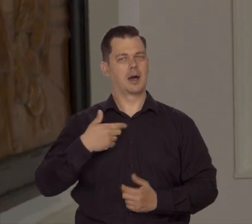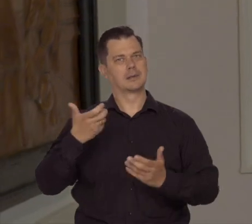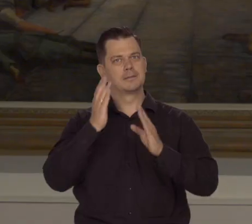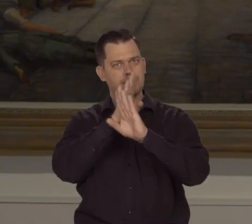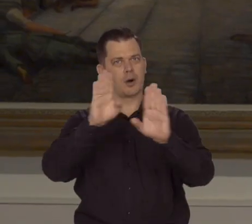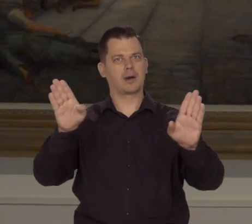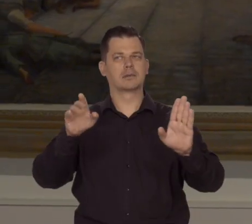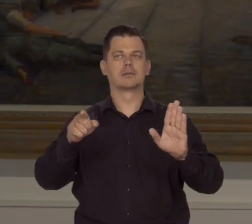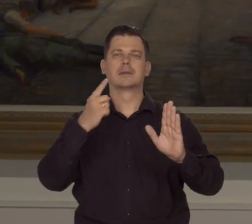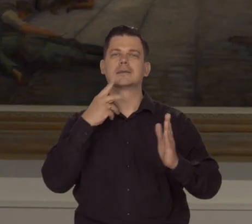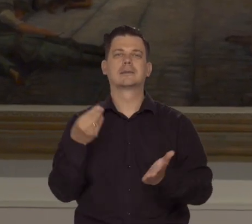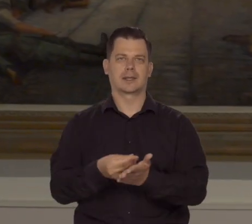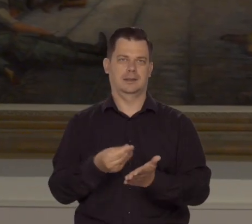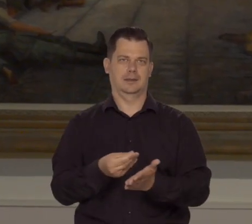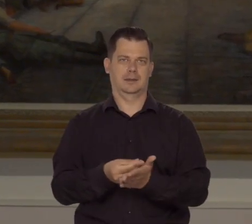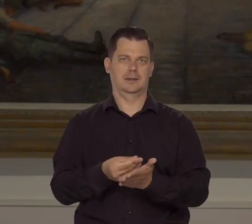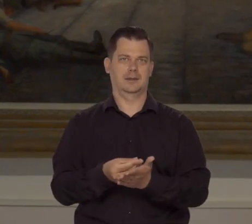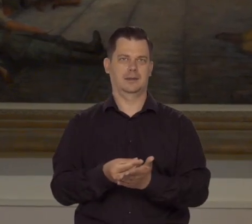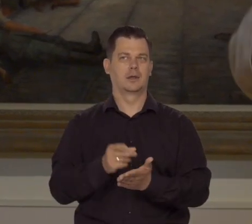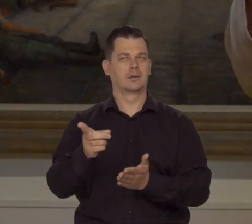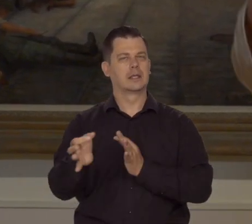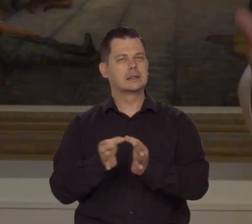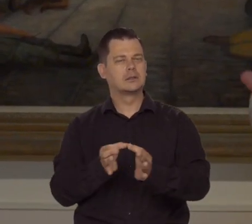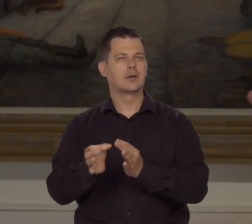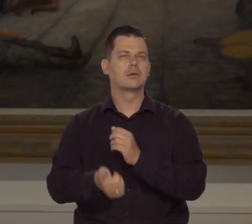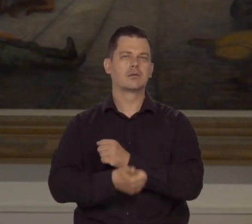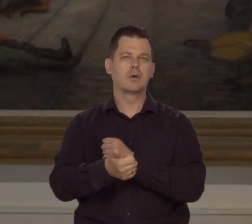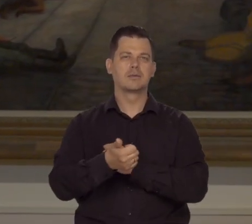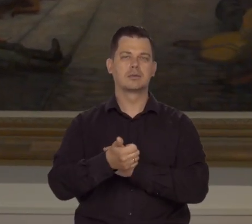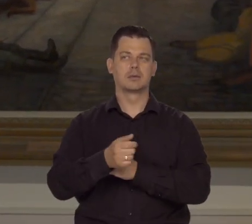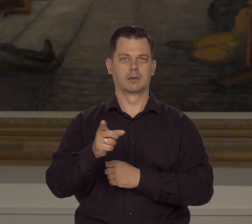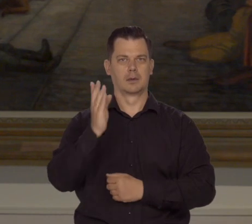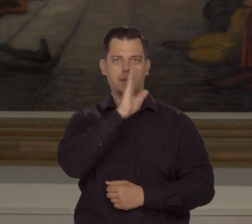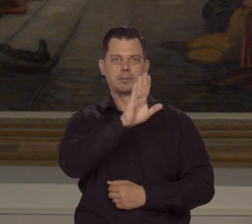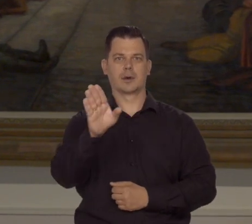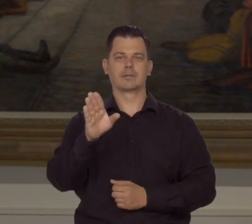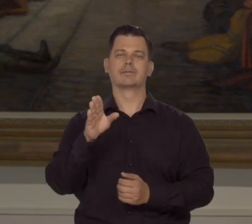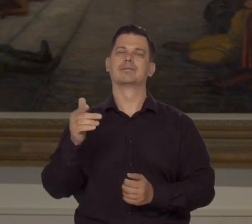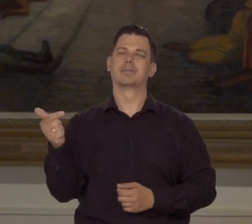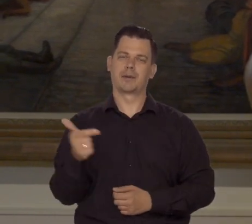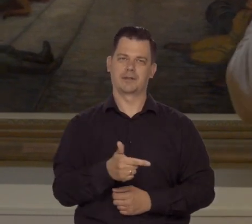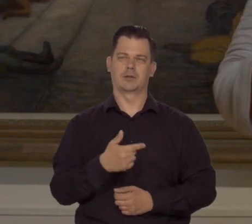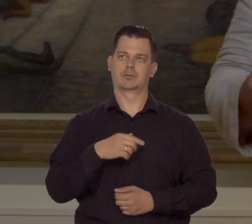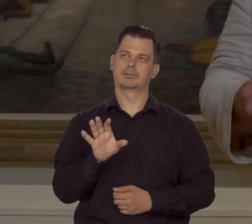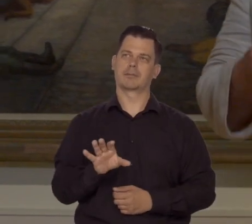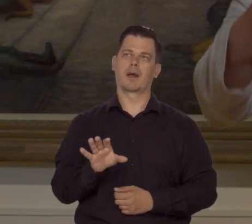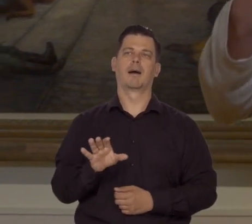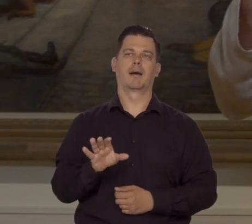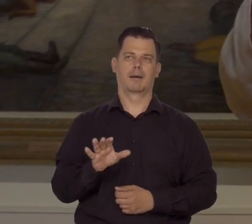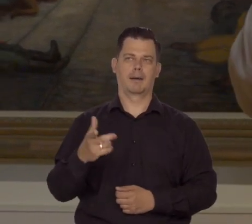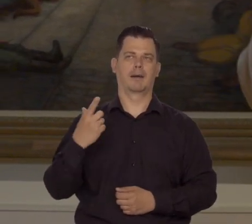jako obiekty, które są cenne, są cennym źródłem historycznym i czymś, co zasługuje na